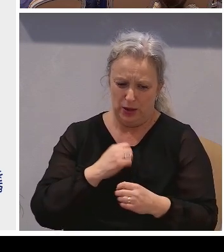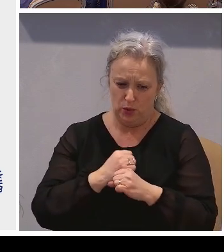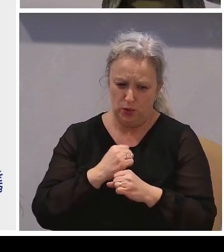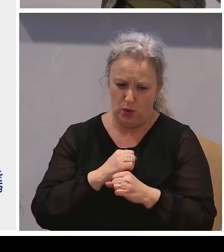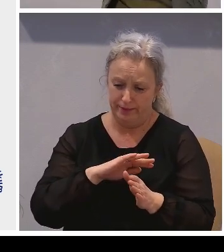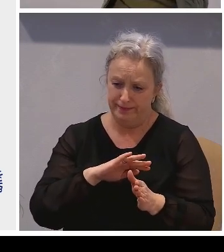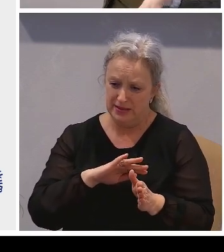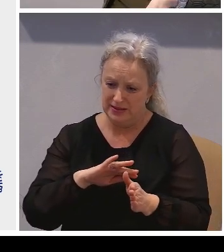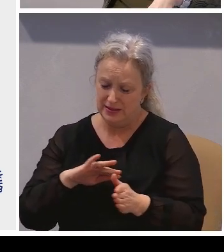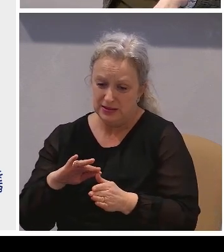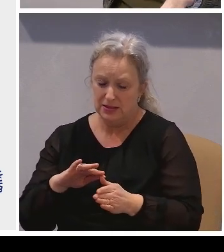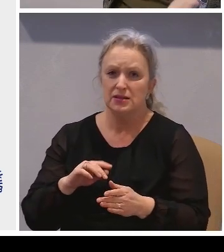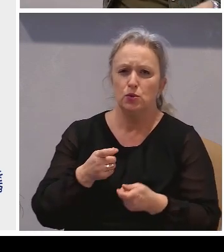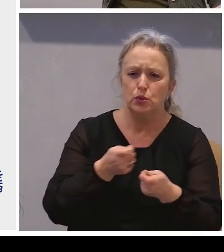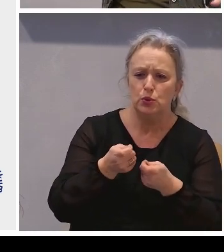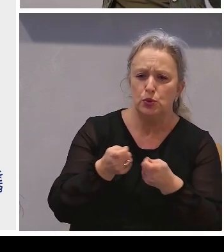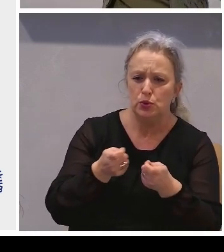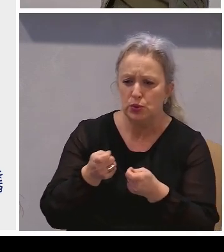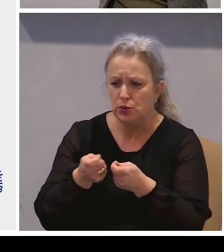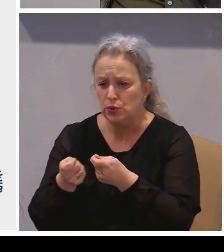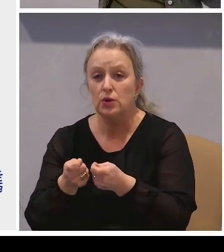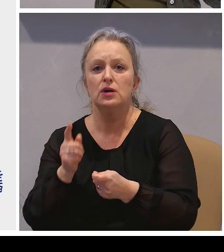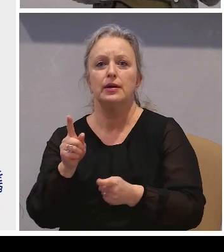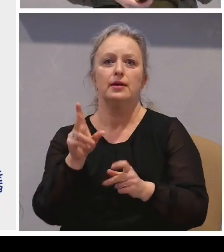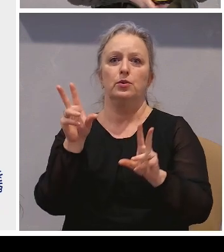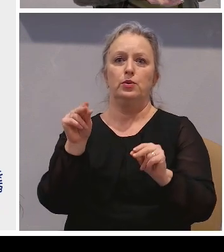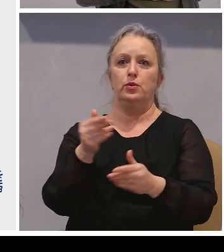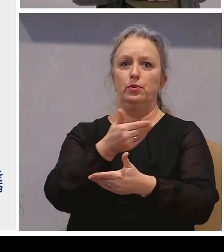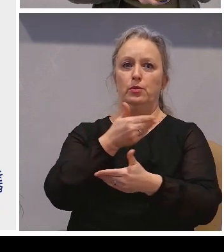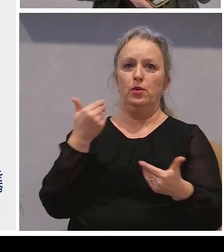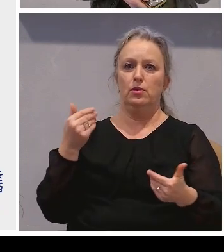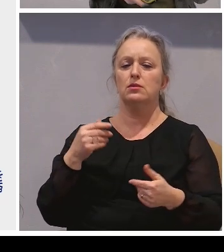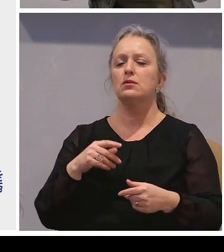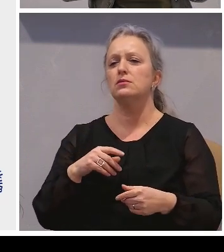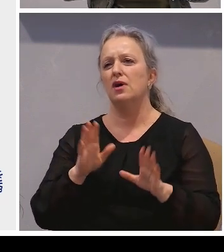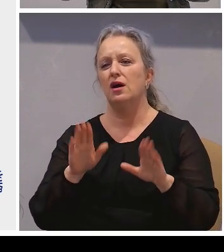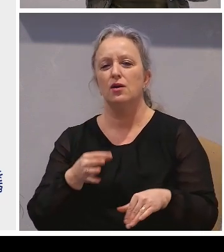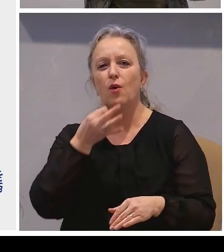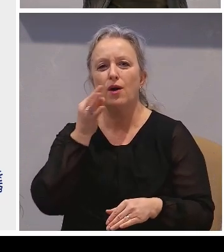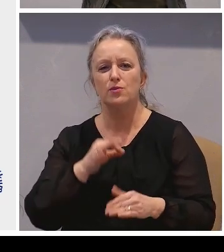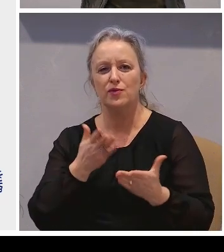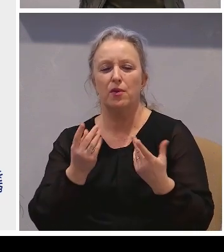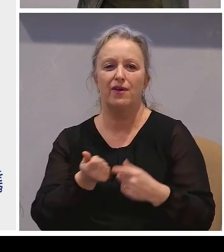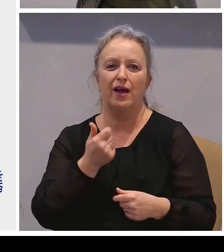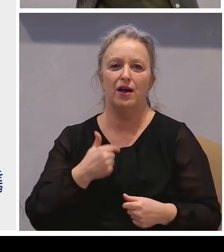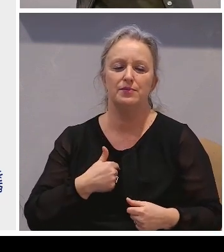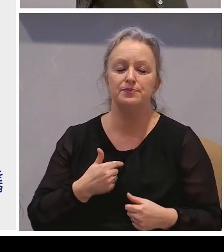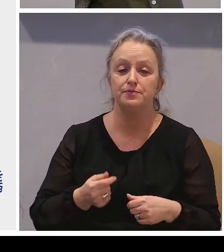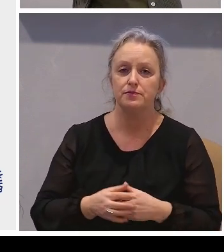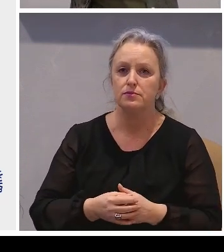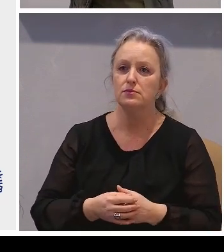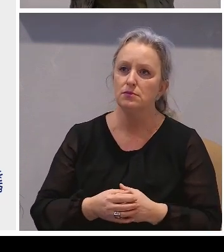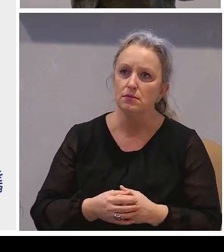one kõike kokku patient saada ja last see ikkagi year. õnnestunud. I took Kindlasti several see on days kogemuse from asi. out of my own work time to Ja organize noh,